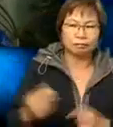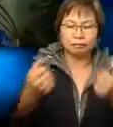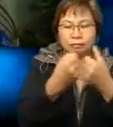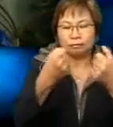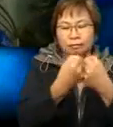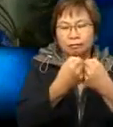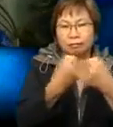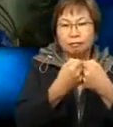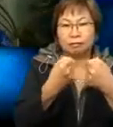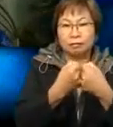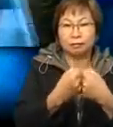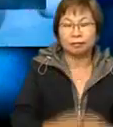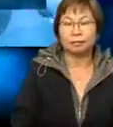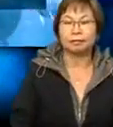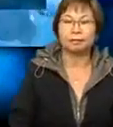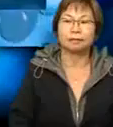dan pergaduhan.